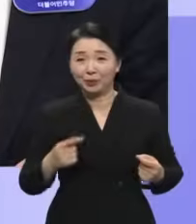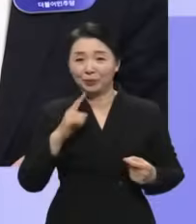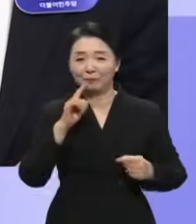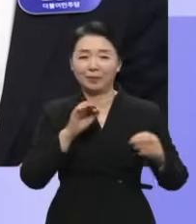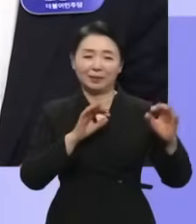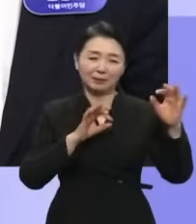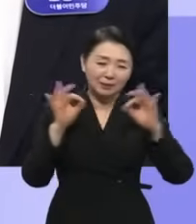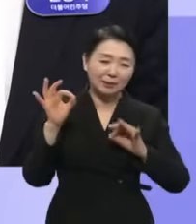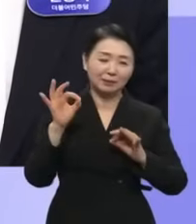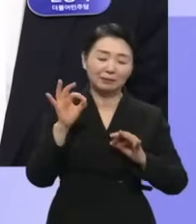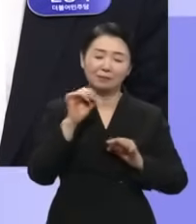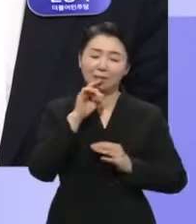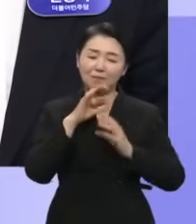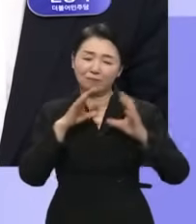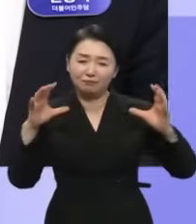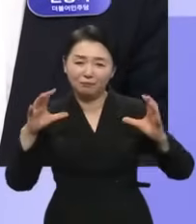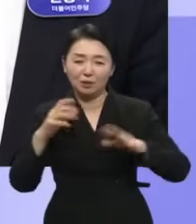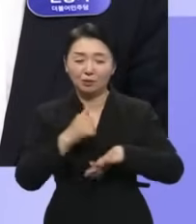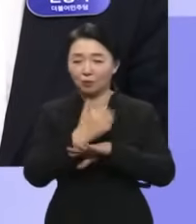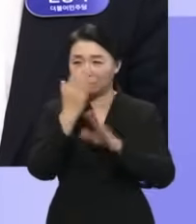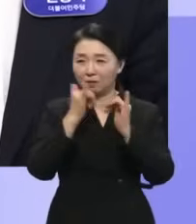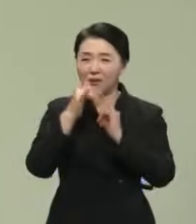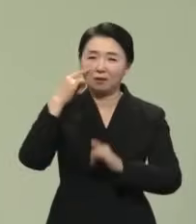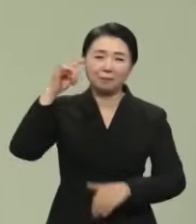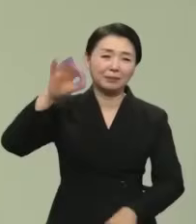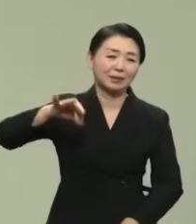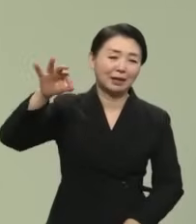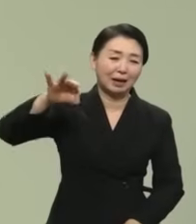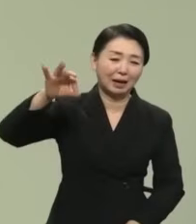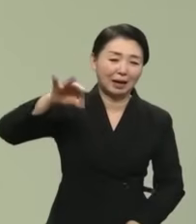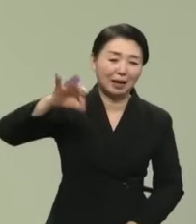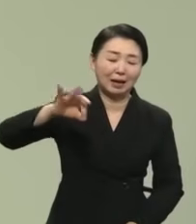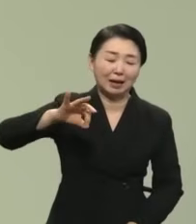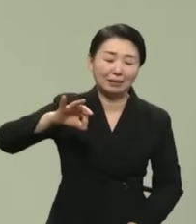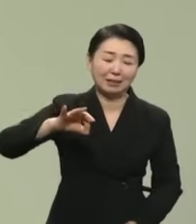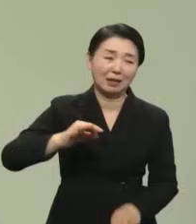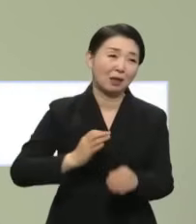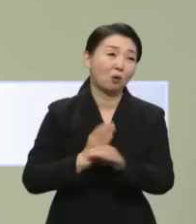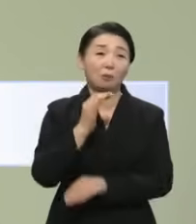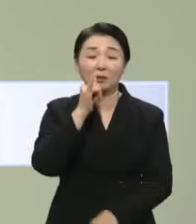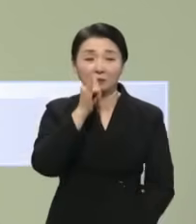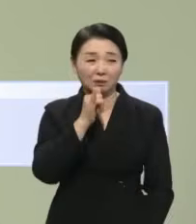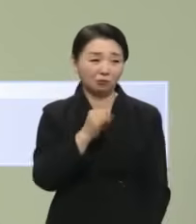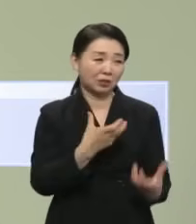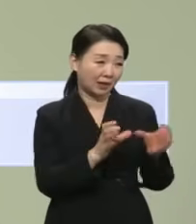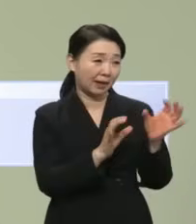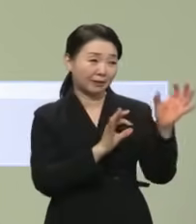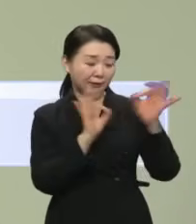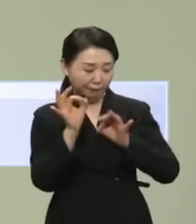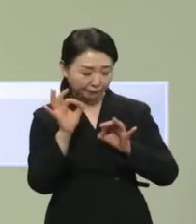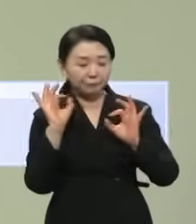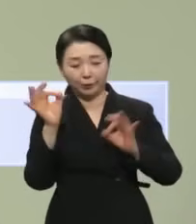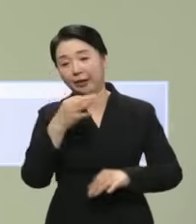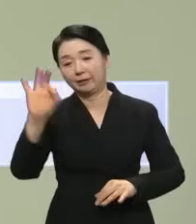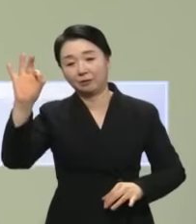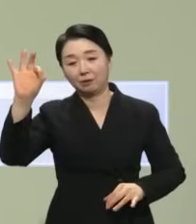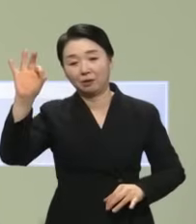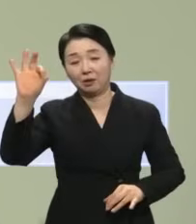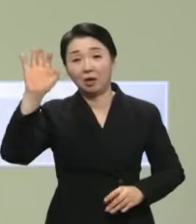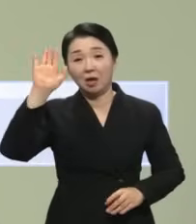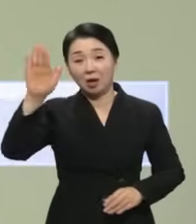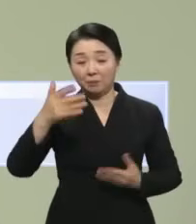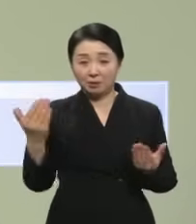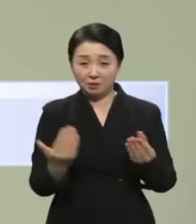거 같습니다 결국에는 청년 비하까지 펼쳐진 거 같은데요 뭐 당에서 실수한 거는 겸하게 인정을 합니다 그리고 앞으로는 이런 일들이 일어나지